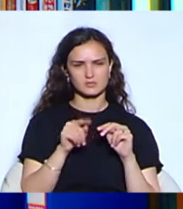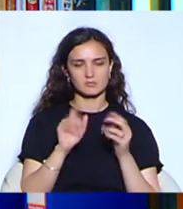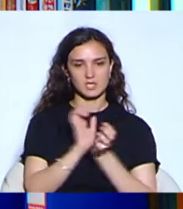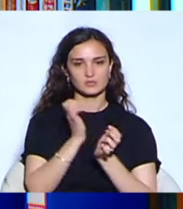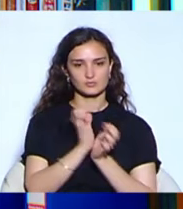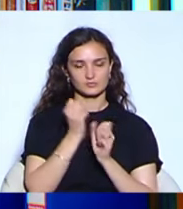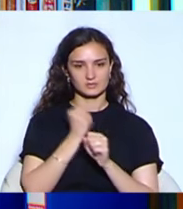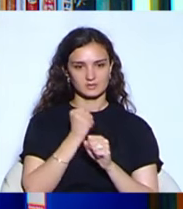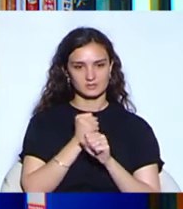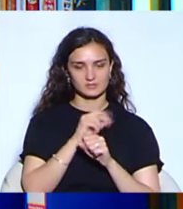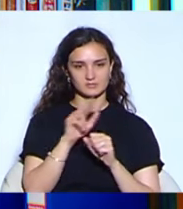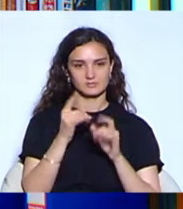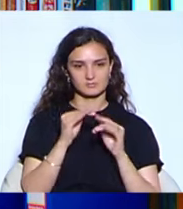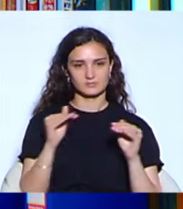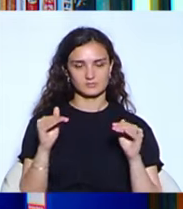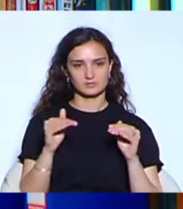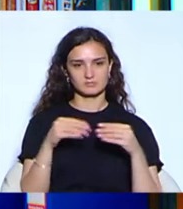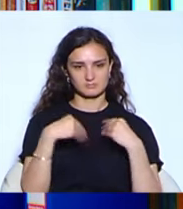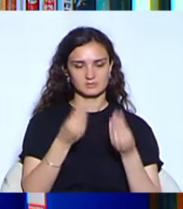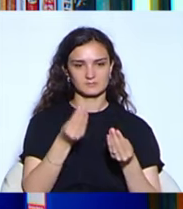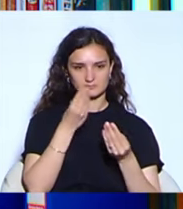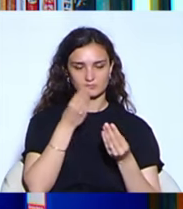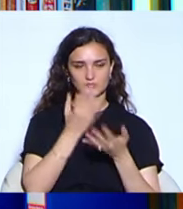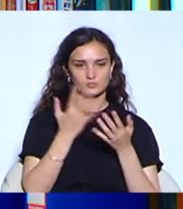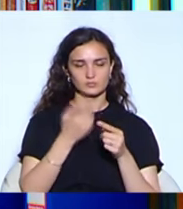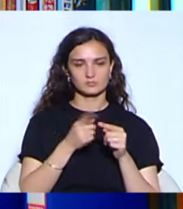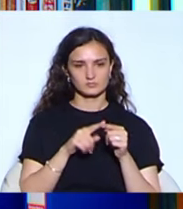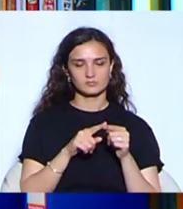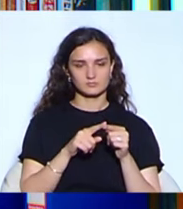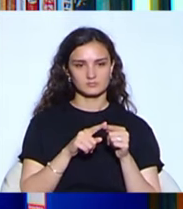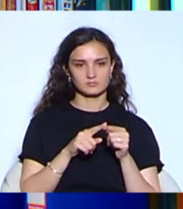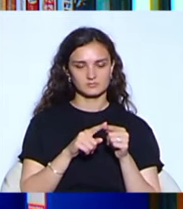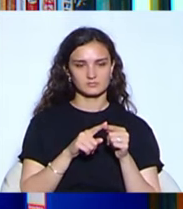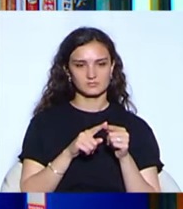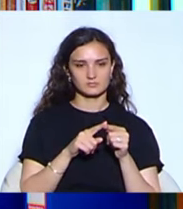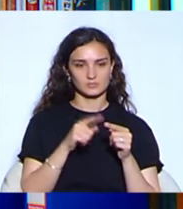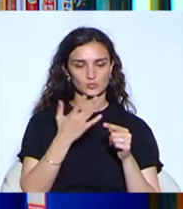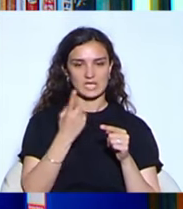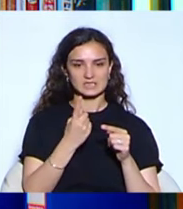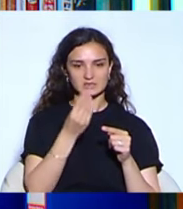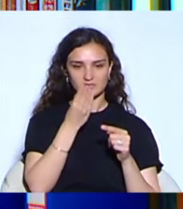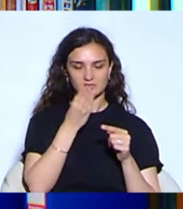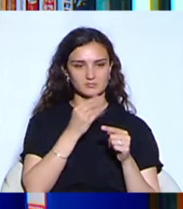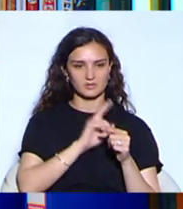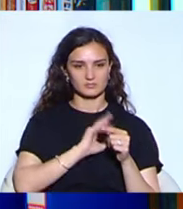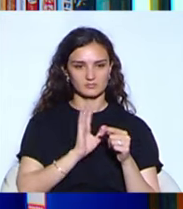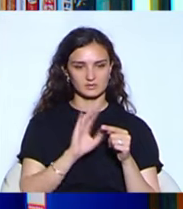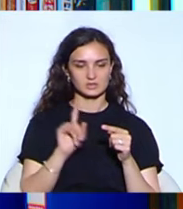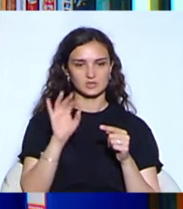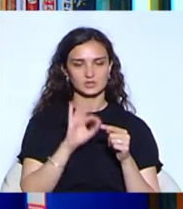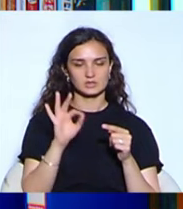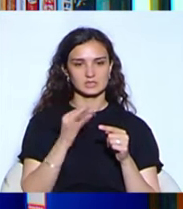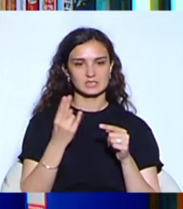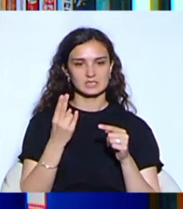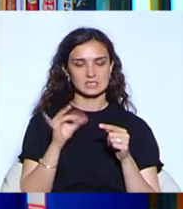ხაჭო შეკმაზოთ და ბავშვს გაუხალისოთ, თუ ერთგვაროვანი და ერთფეროვანი საკვები არ იტაცებს. რაც